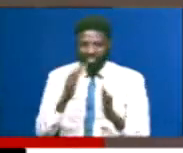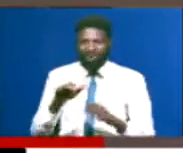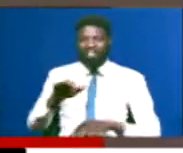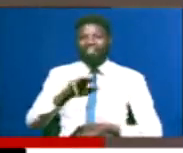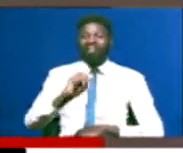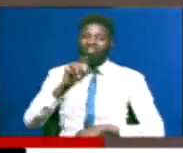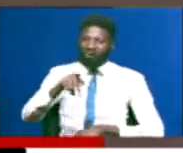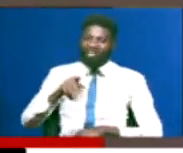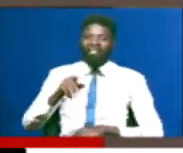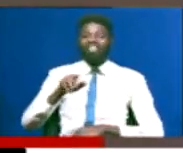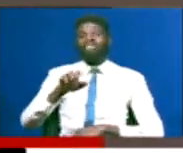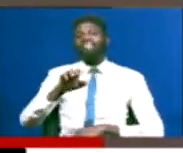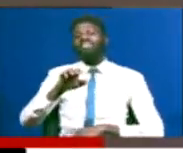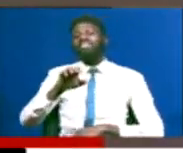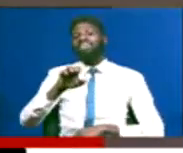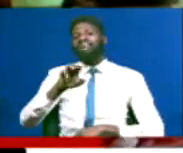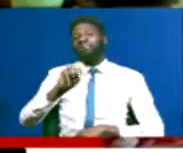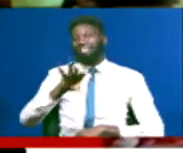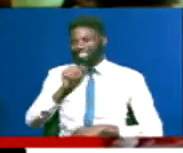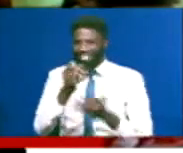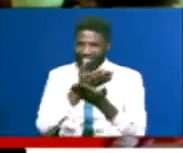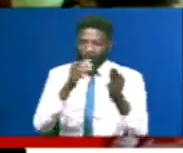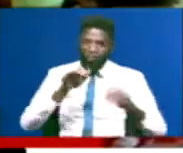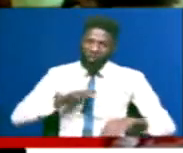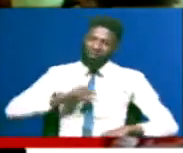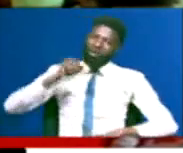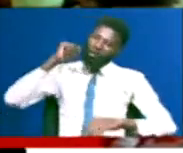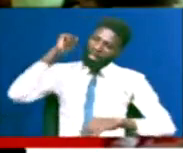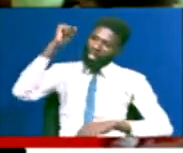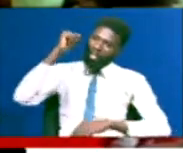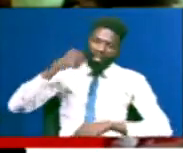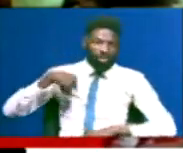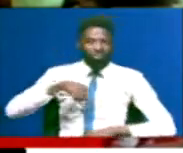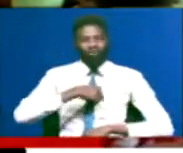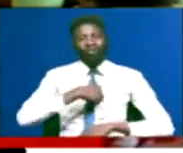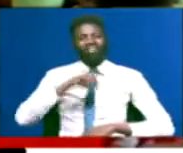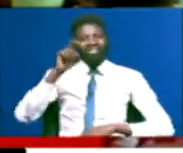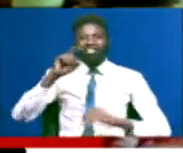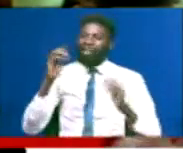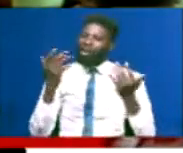Wamama hoe. Wamama hoe. Situmshangilie rais wetu.